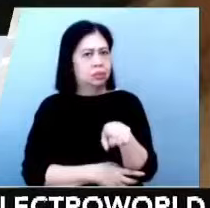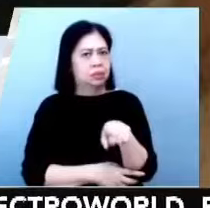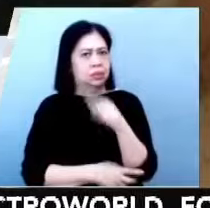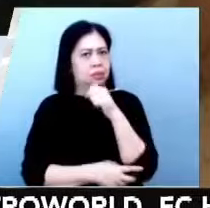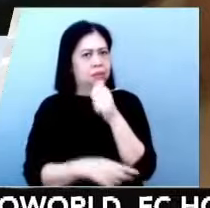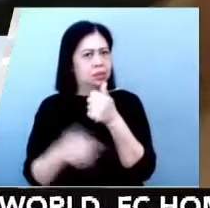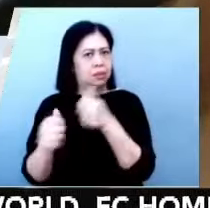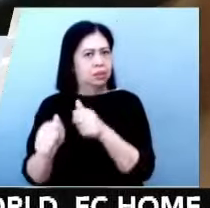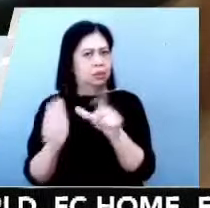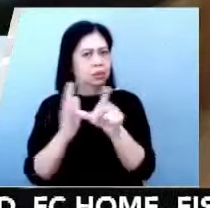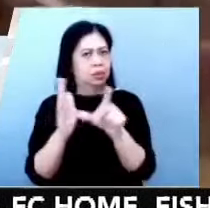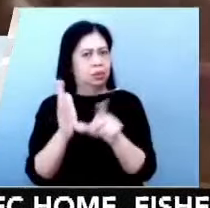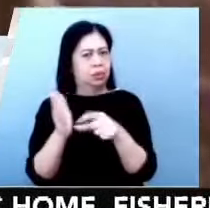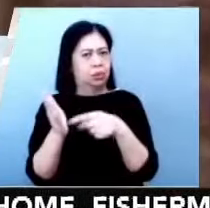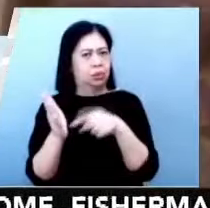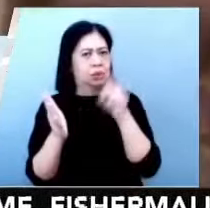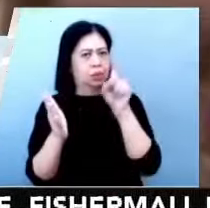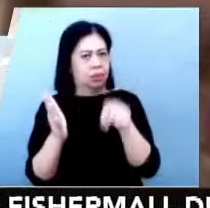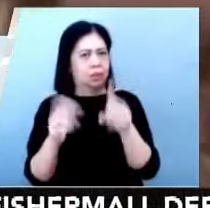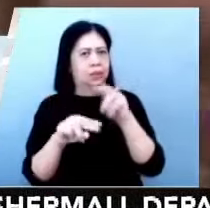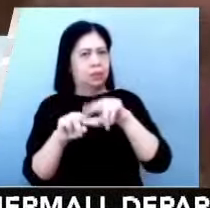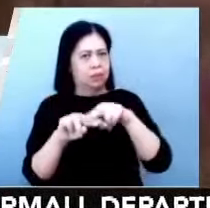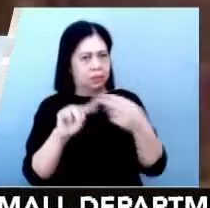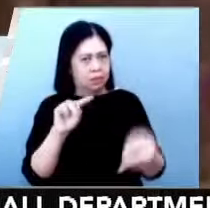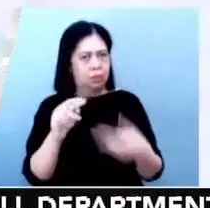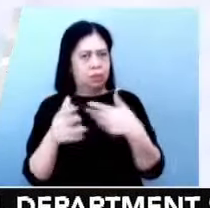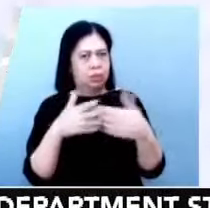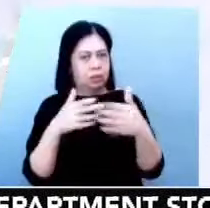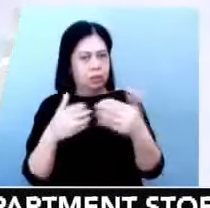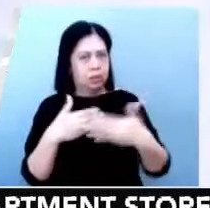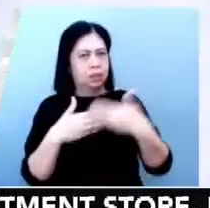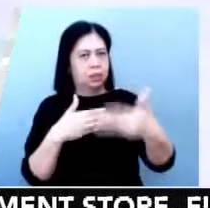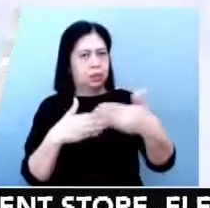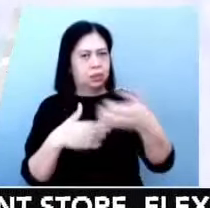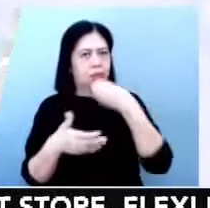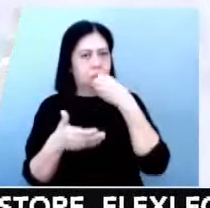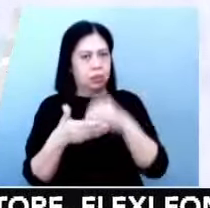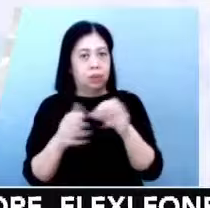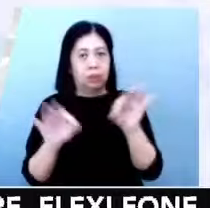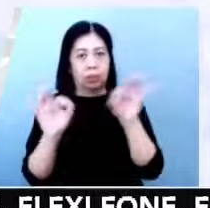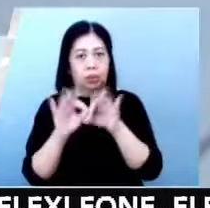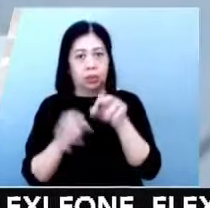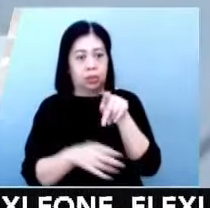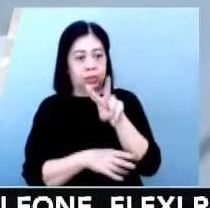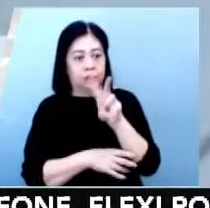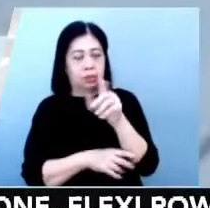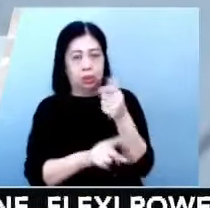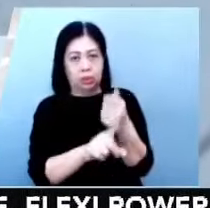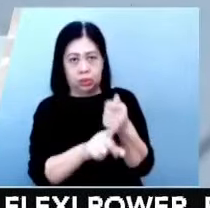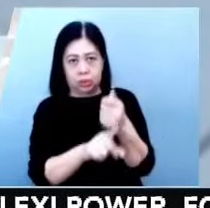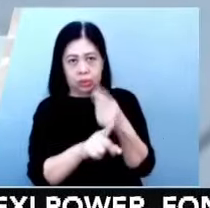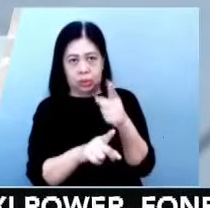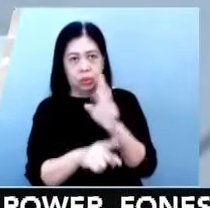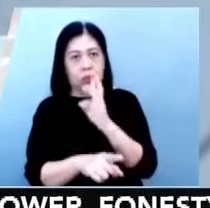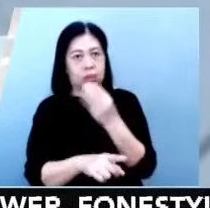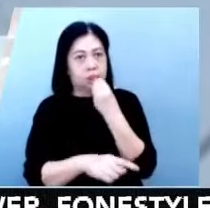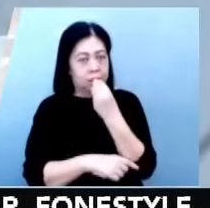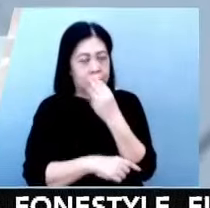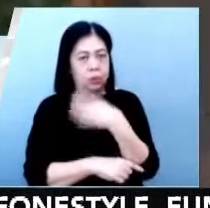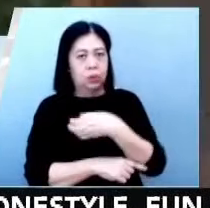batas. Dapat discounted pa rin kahit ang mga susunod na order basta ang PWD o senior citizen ang kakain o iinom